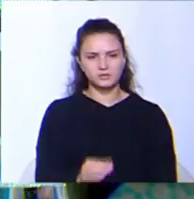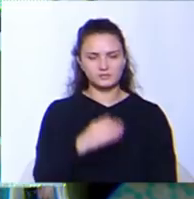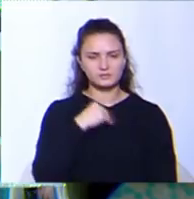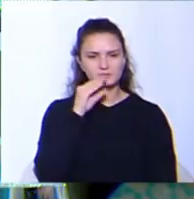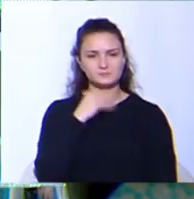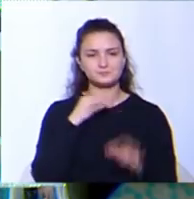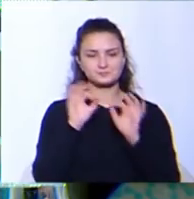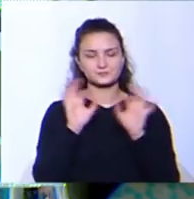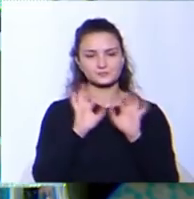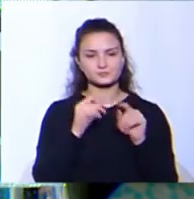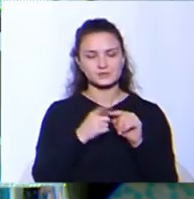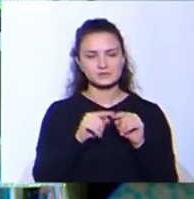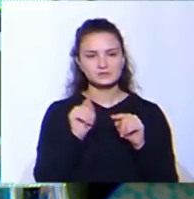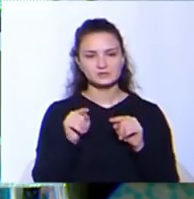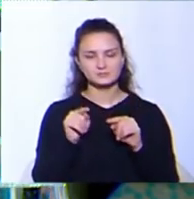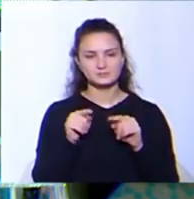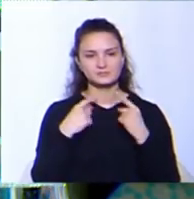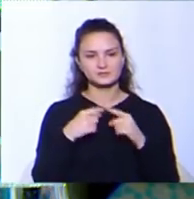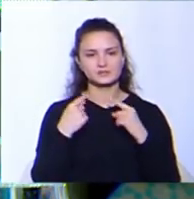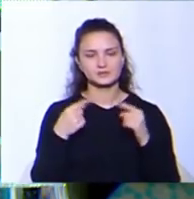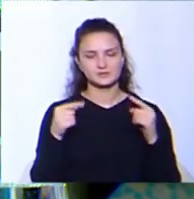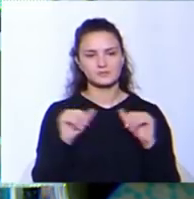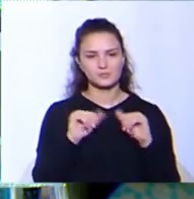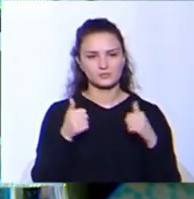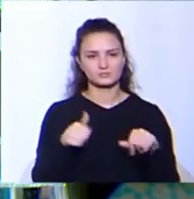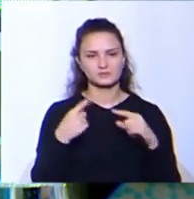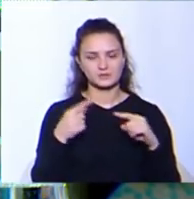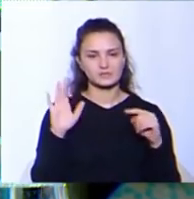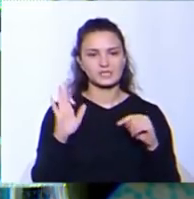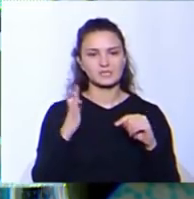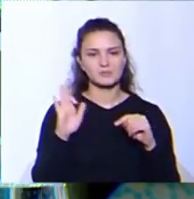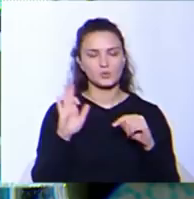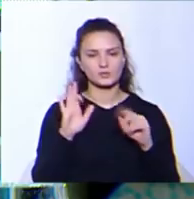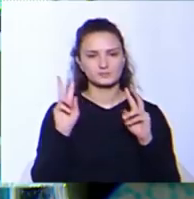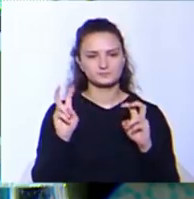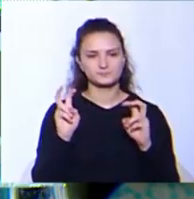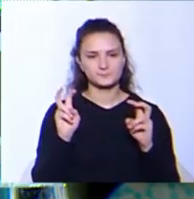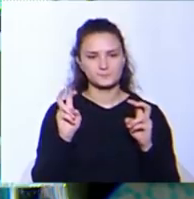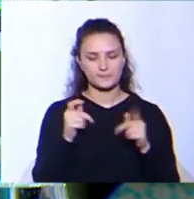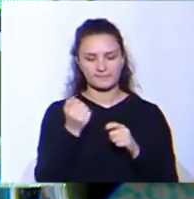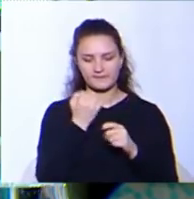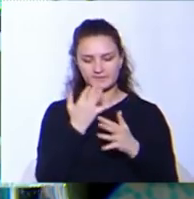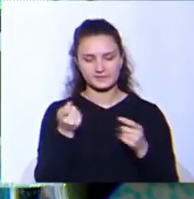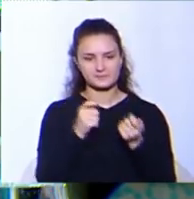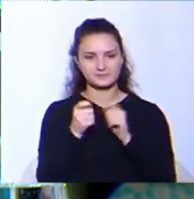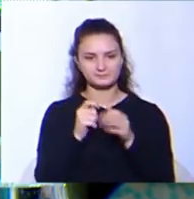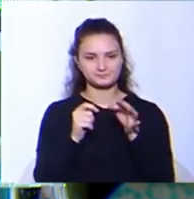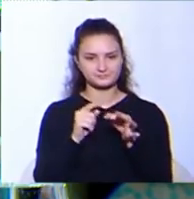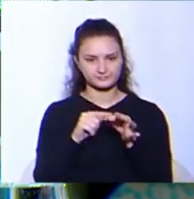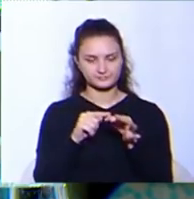ფსიქოაქტიურ ნივთიერებებზე, ეს არის სხვადასხვა ტიპის, სხვადასხვა ქიმიური ჯგუფის ნივთიერებები,